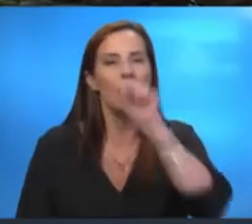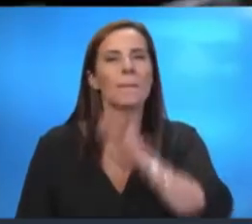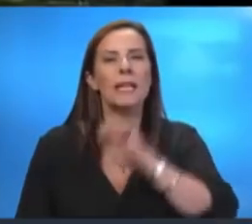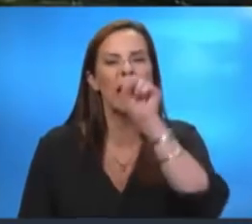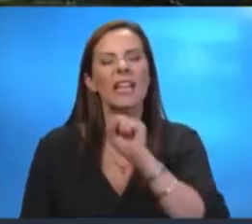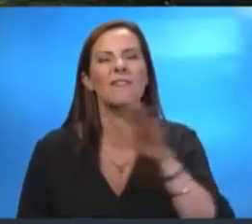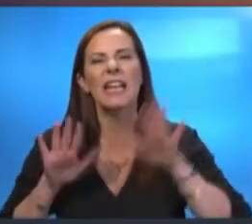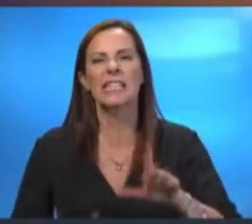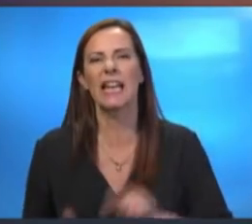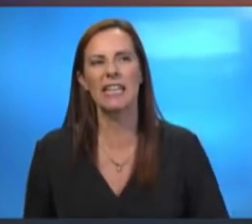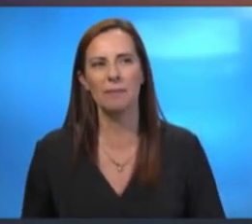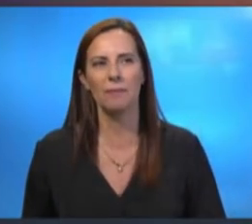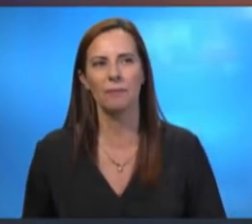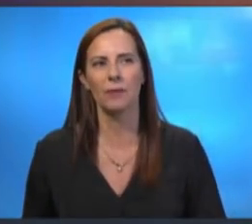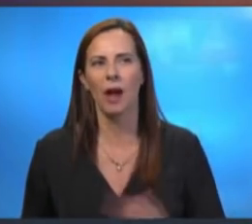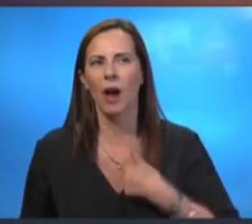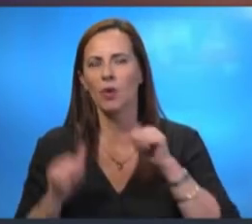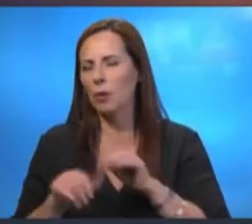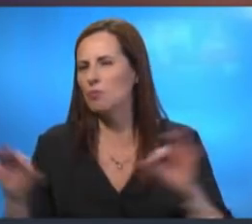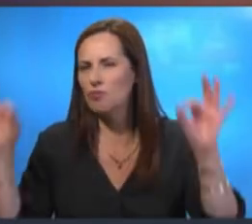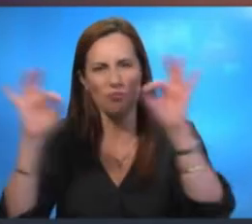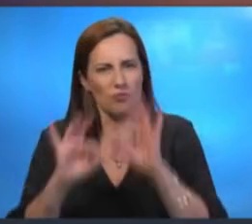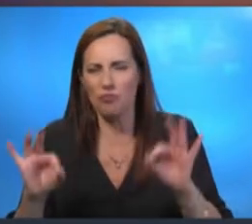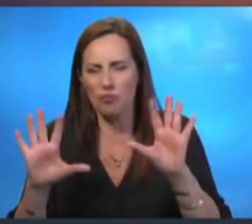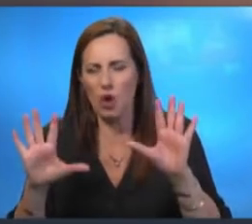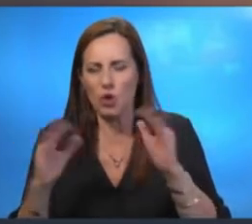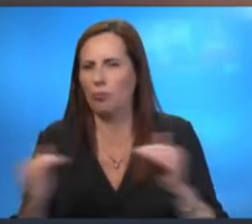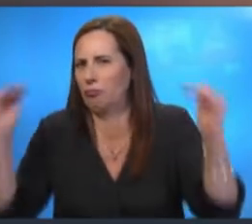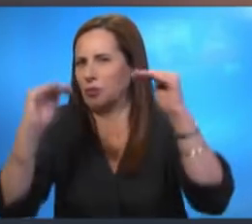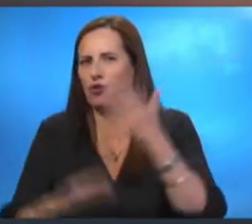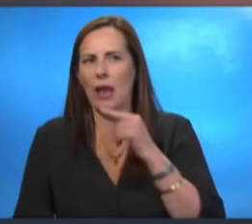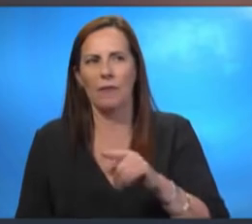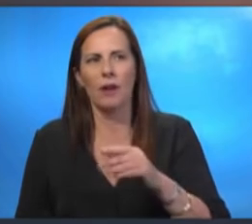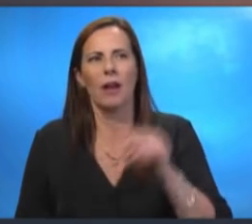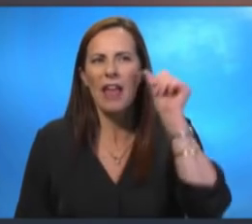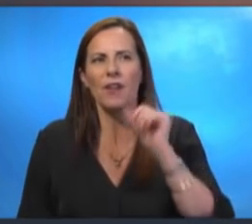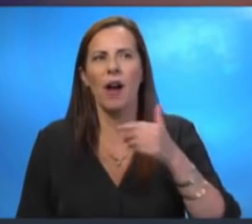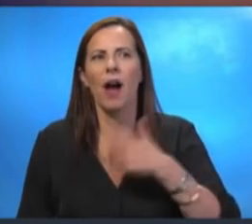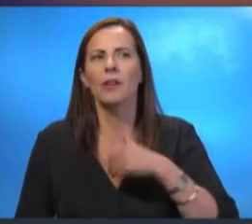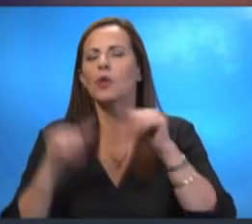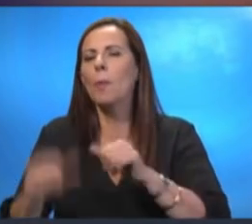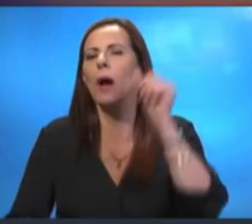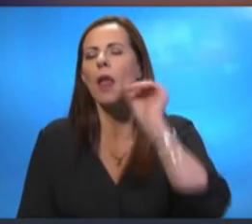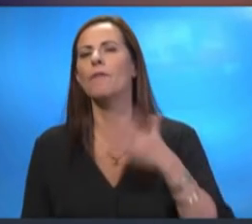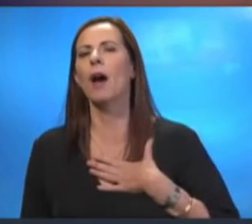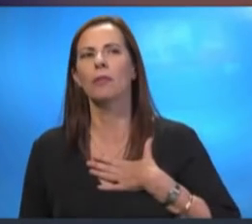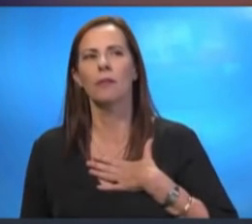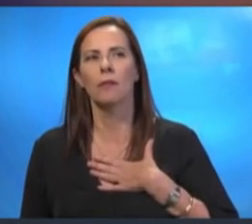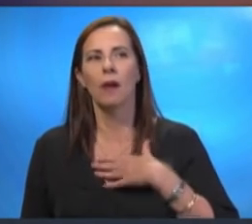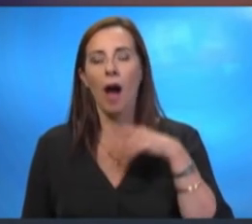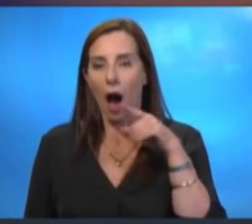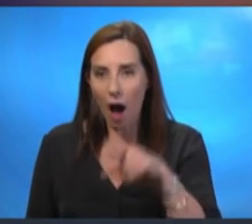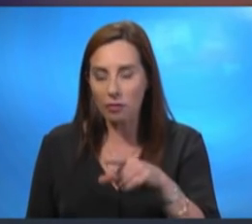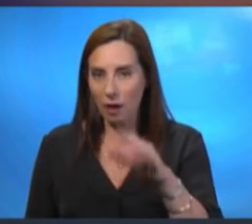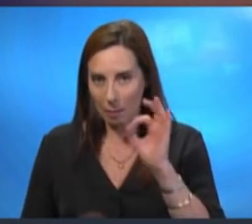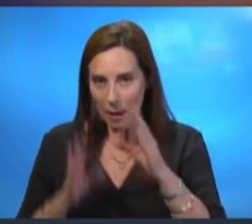הגזעניים. I'm not supporting any white supremacist views. I'm a pro-white candidate. I'm a white guy. Do sure. you... believe